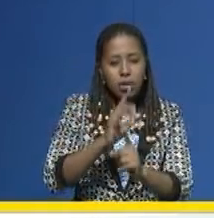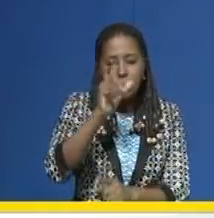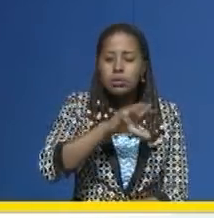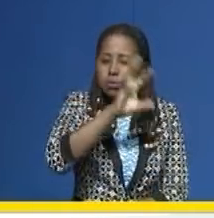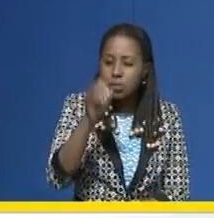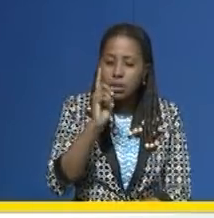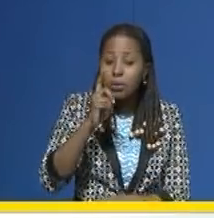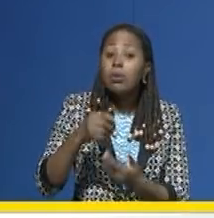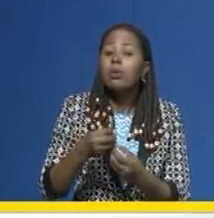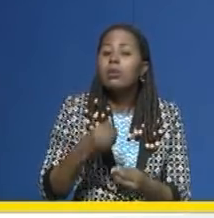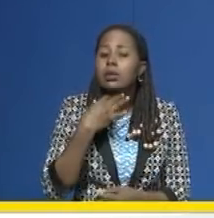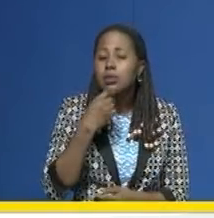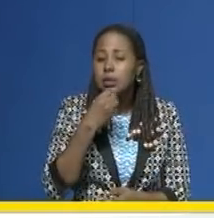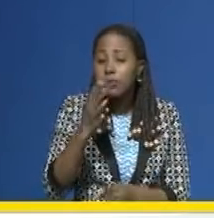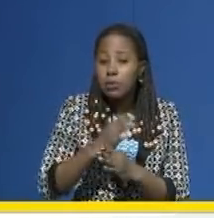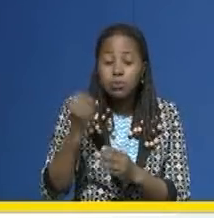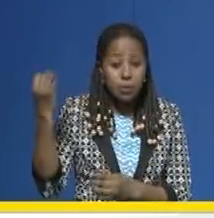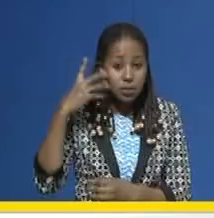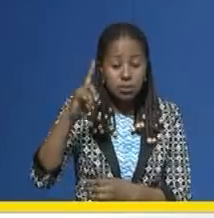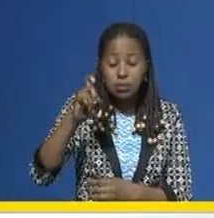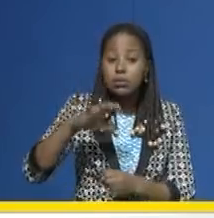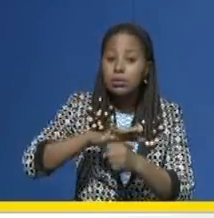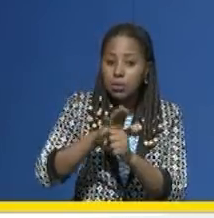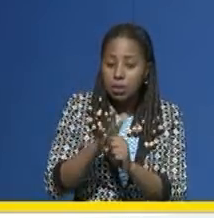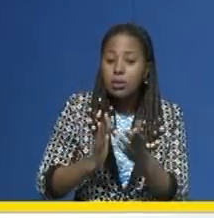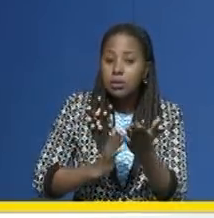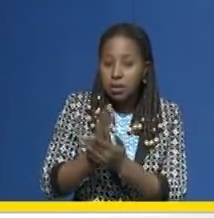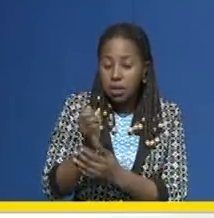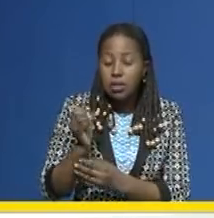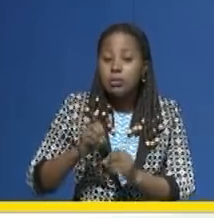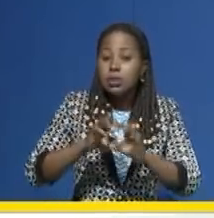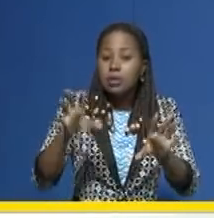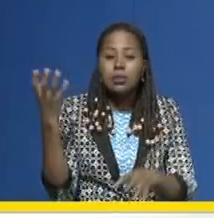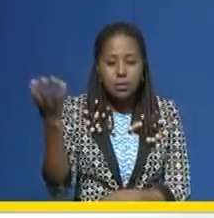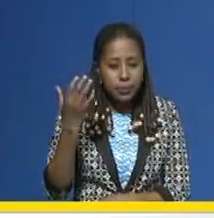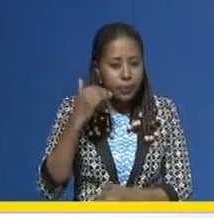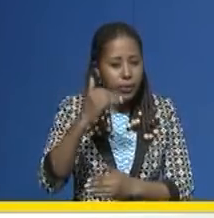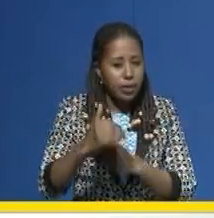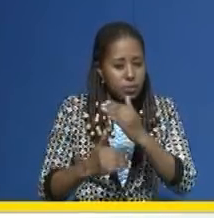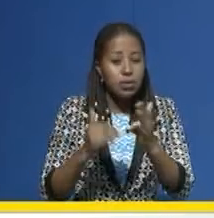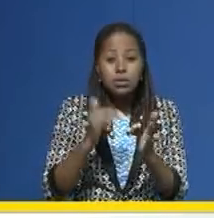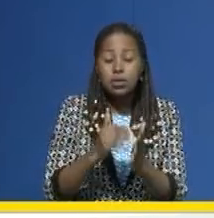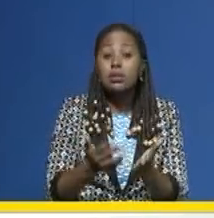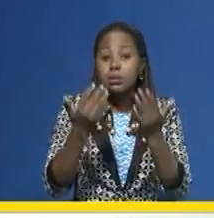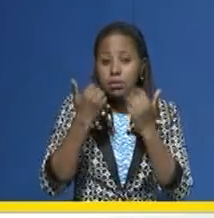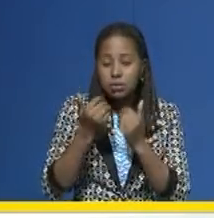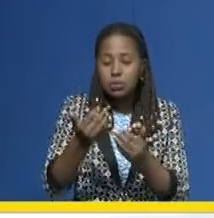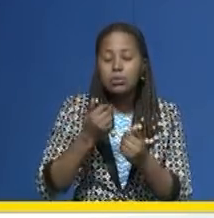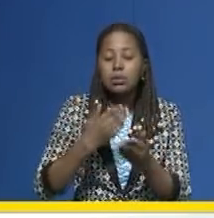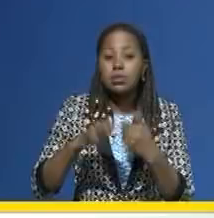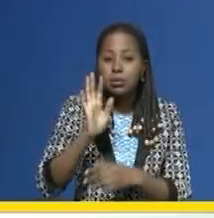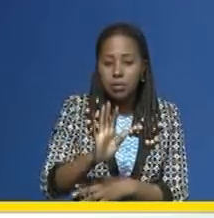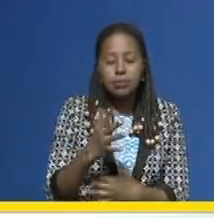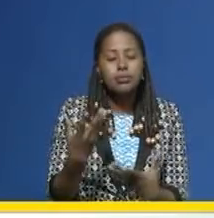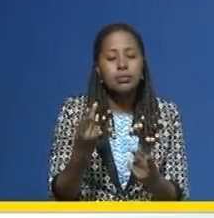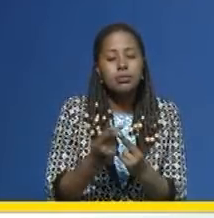watu wote wanaopotosha taarifa juu ya maambukizi ya virusi vya corona kupitia kwenye mitandao ya kijamii ili hatua za kisheria zichukuliwe dhidi yao. Pamoja na